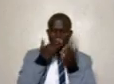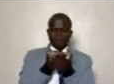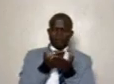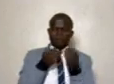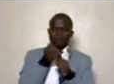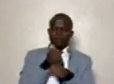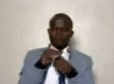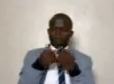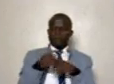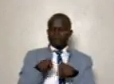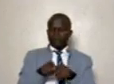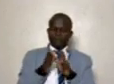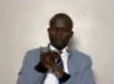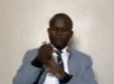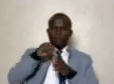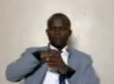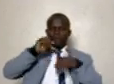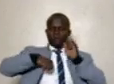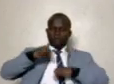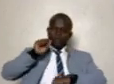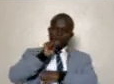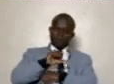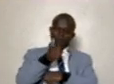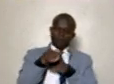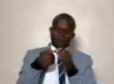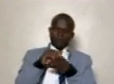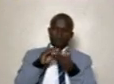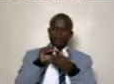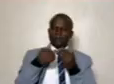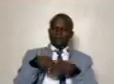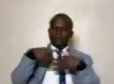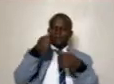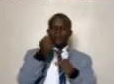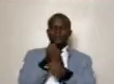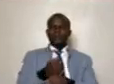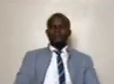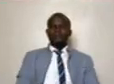ko aba bakozi nabo banyura mu ipiganwa uwarushije abandi amanota akaba ari uhabwa akazi